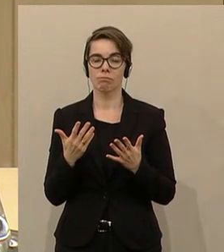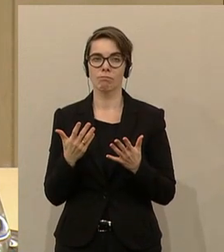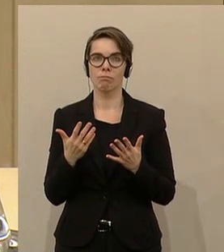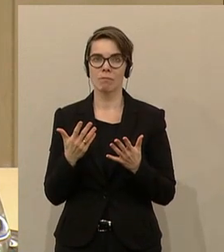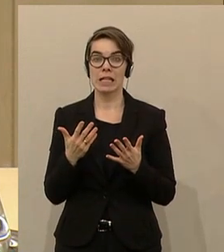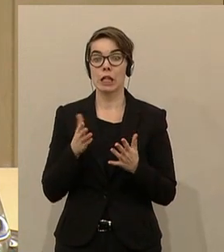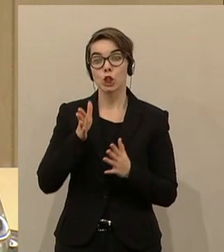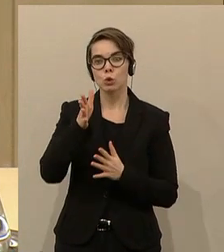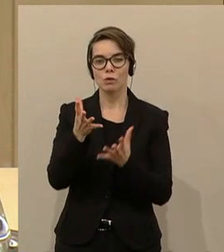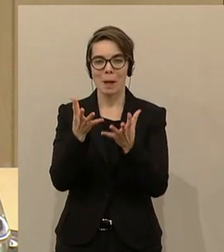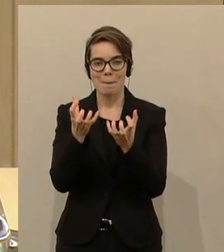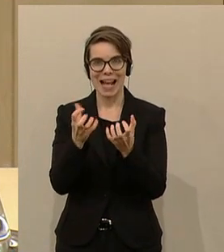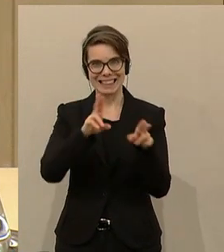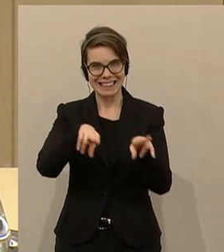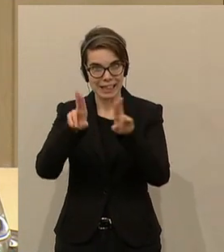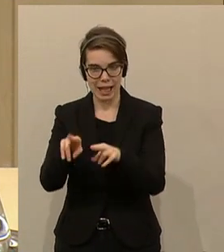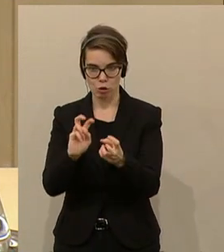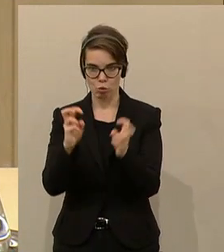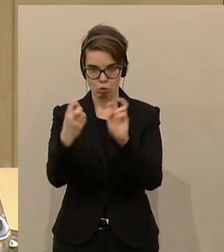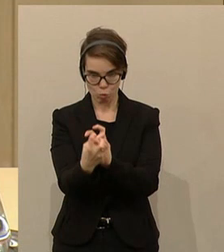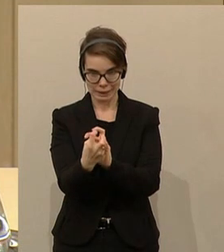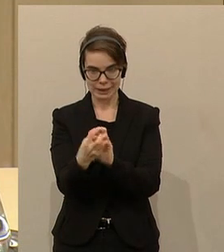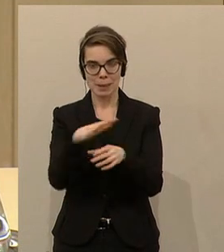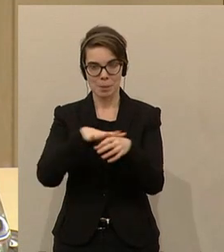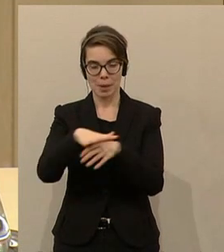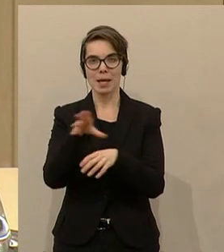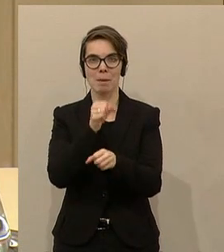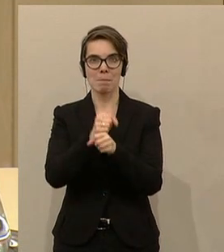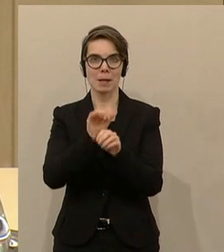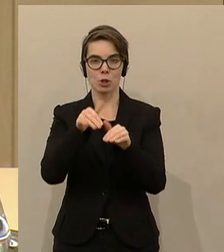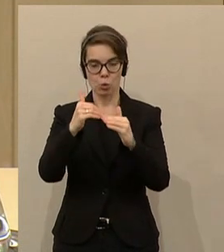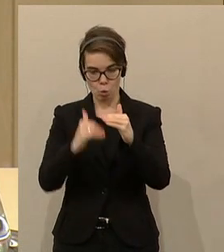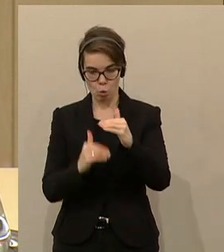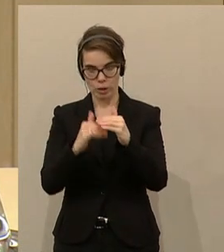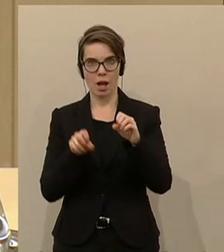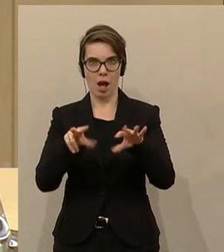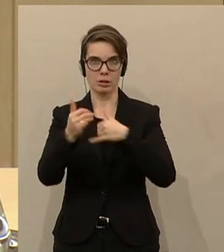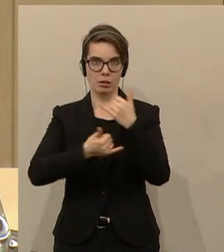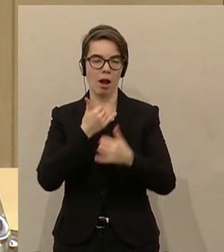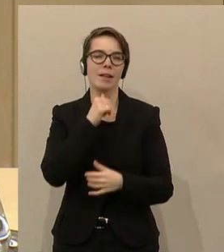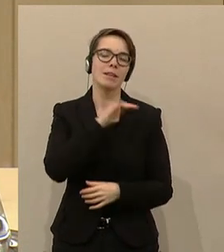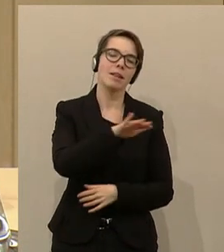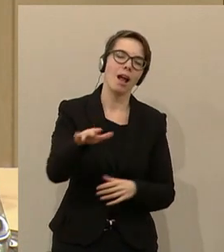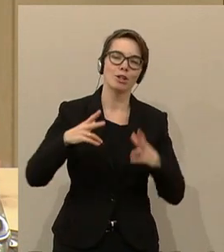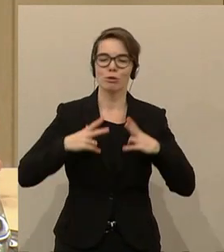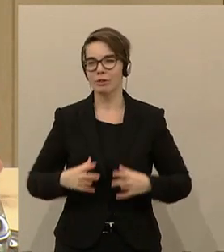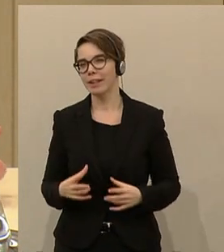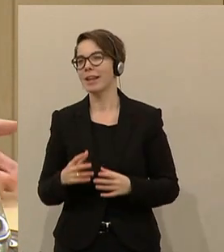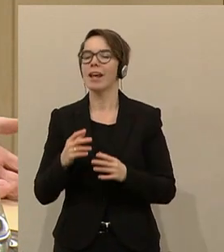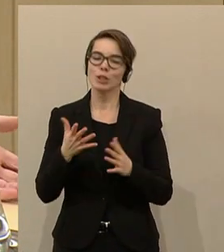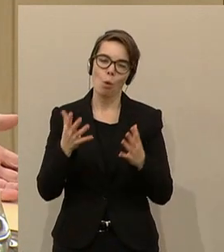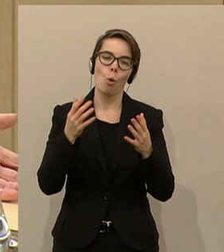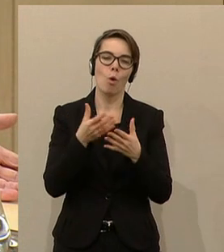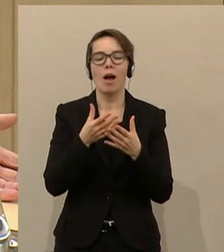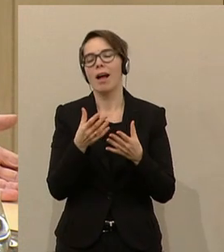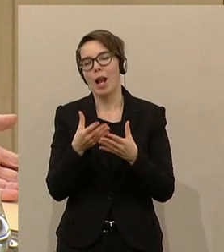zu einer praxisgerechten Umsetzung im Bereich Mitarbeiterschutz unter 18 Jahren kommt. Dass nicht alle zufrieden sind mit dieser Vereinbarung, das